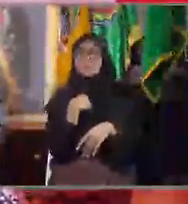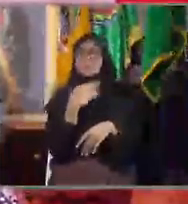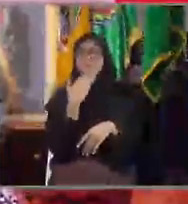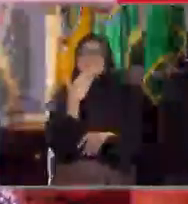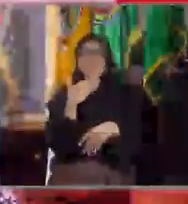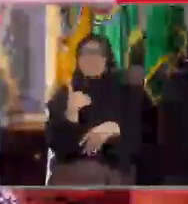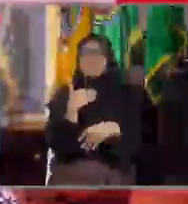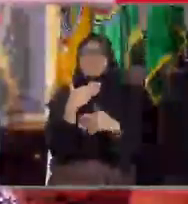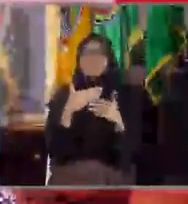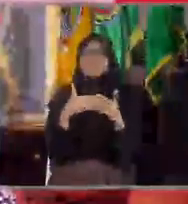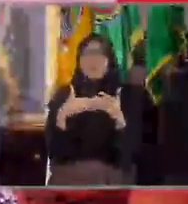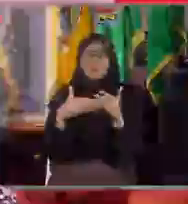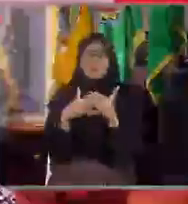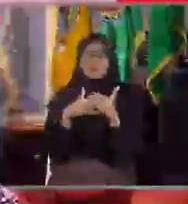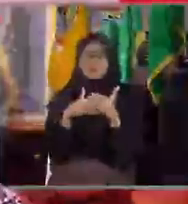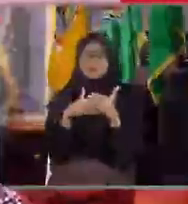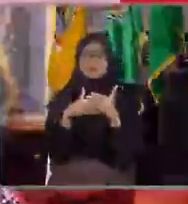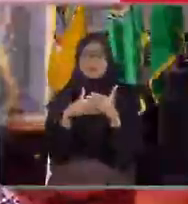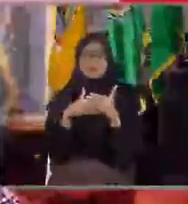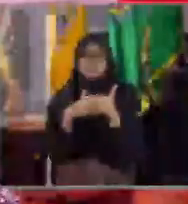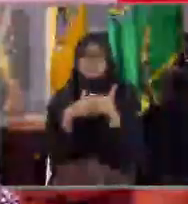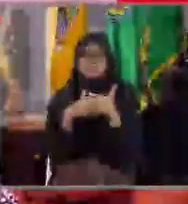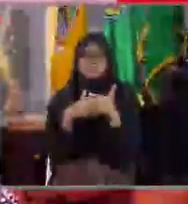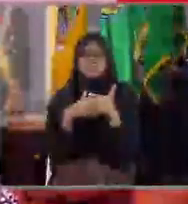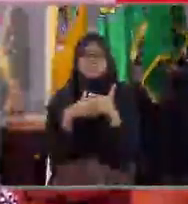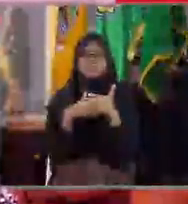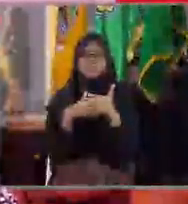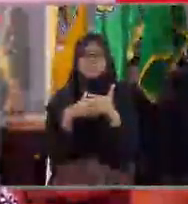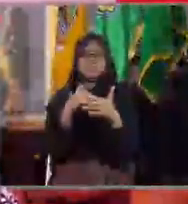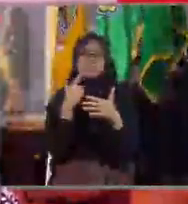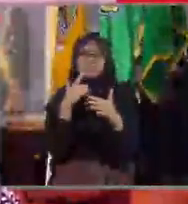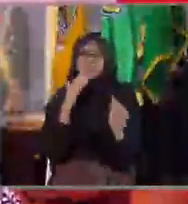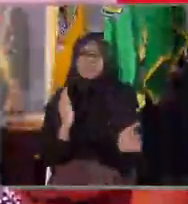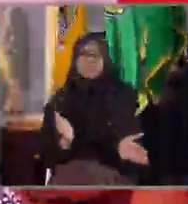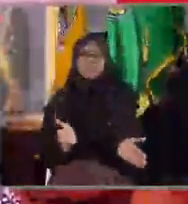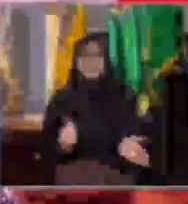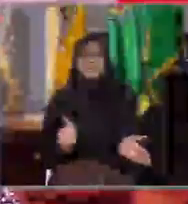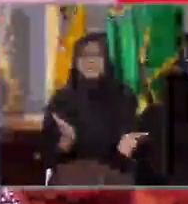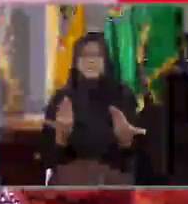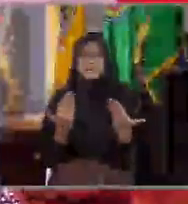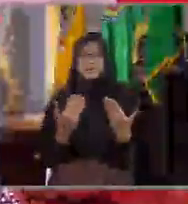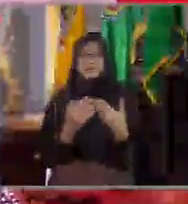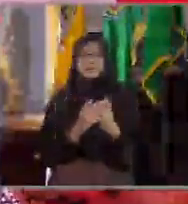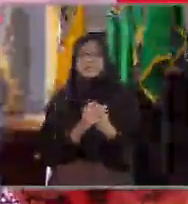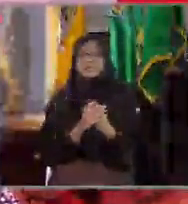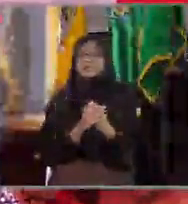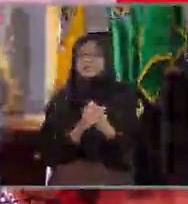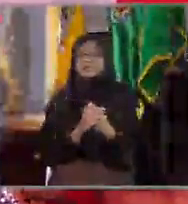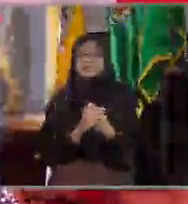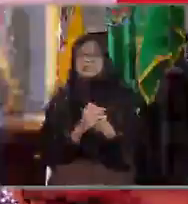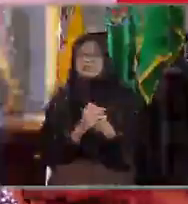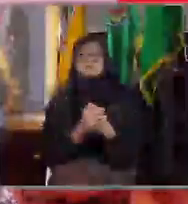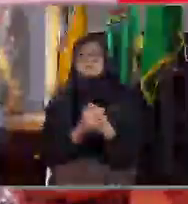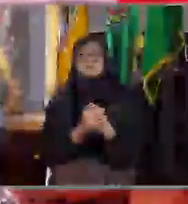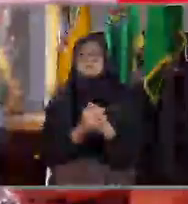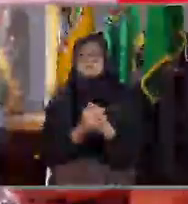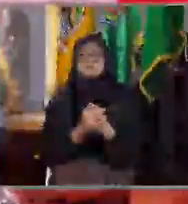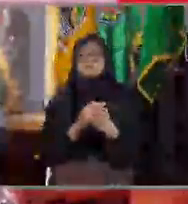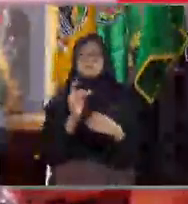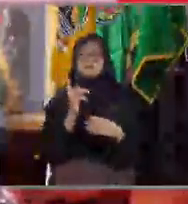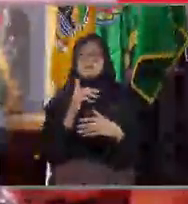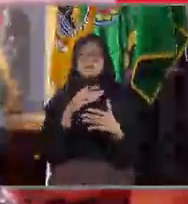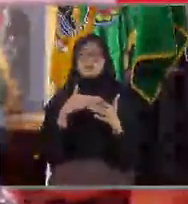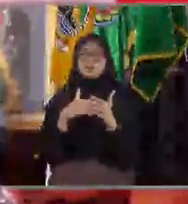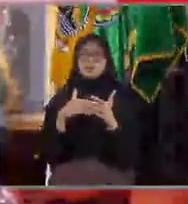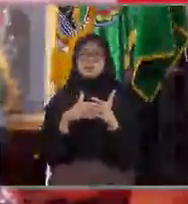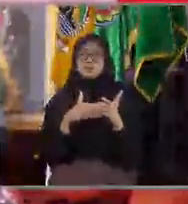kewenangan kami Kebanyakan yang akan membantu terutama pasca kepentingan-kepentingan darah Hai itu pada kesempatan ini